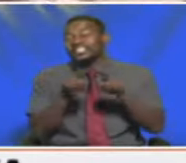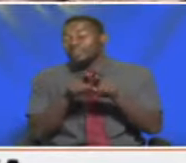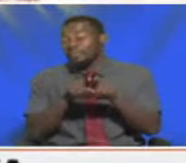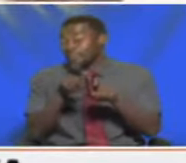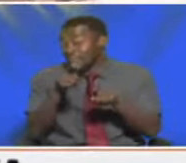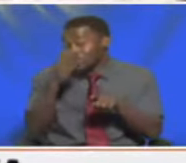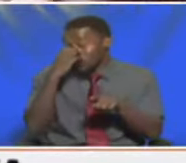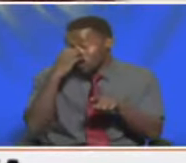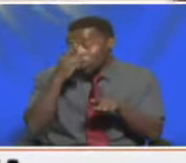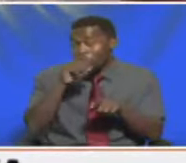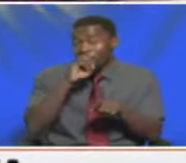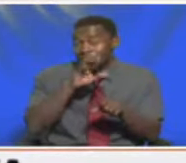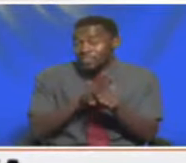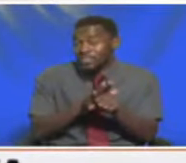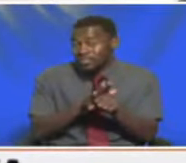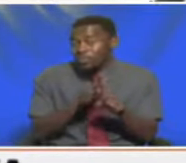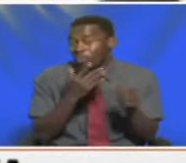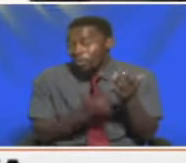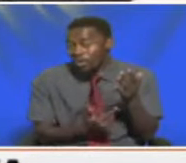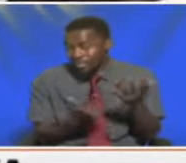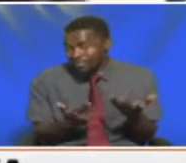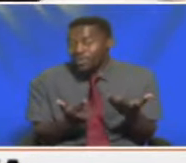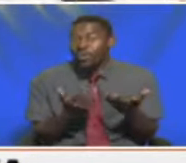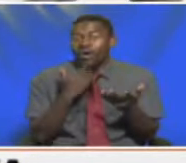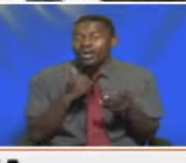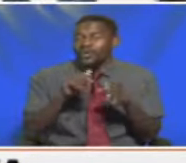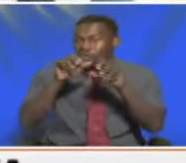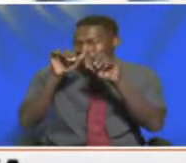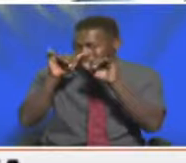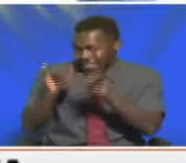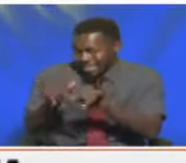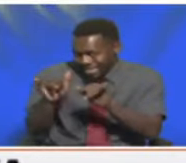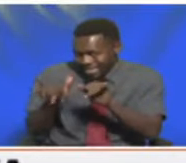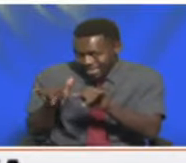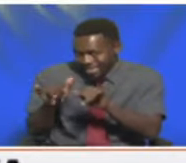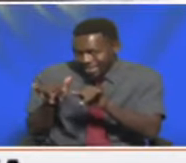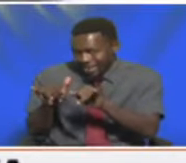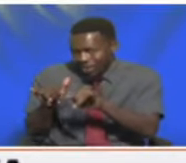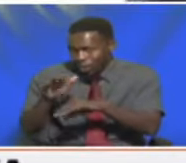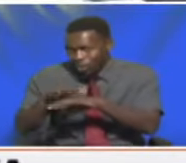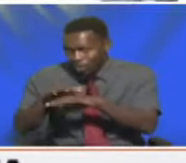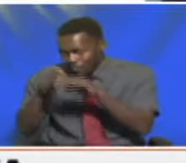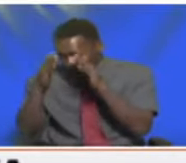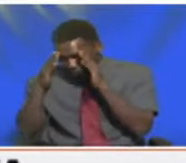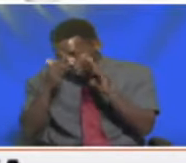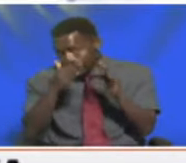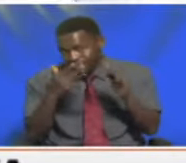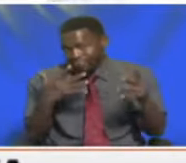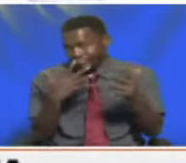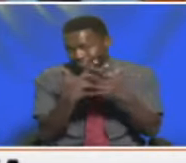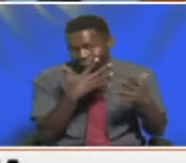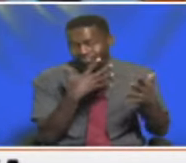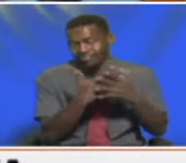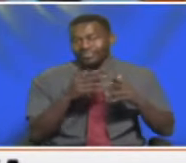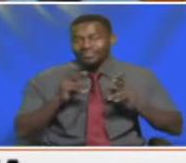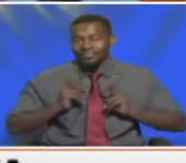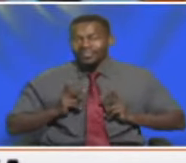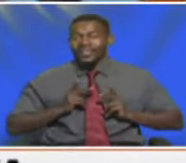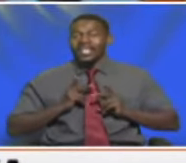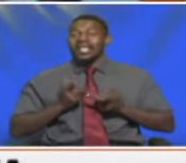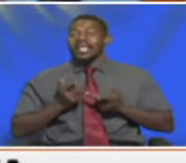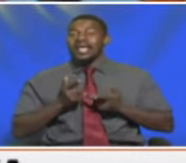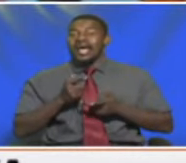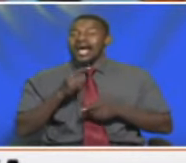zake katika kubakia kwa msimamo wake wa kukomesha utekaji nyara wa mara kwa mara nchini. I said there will be